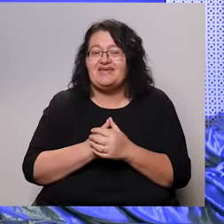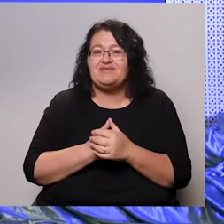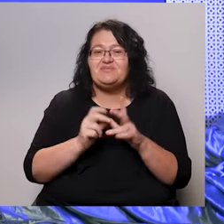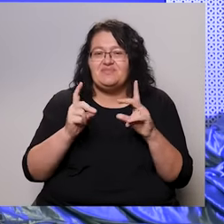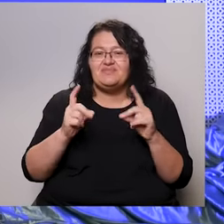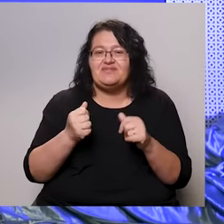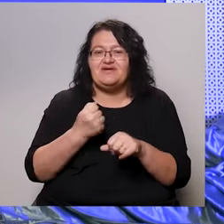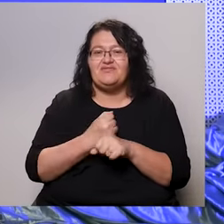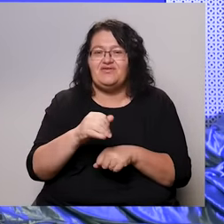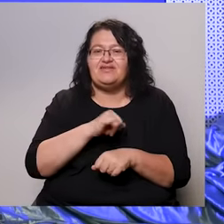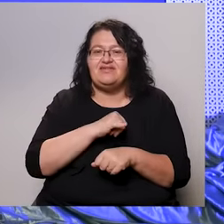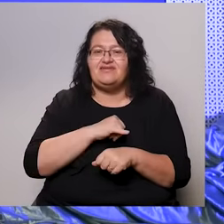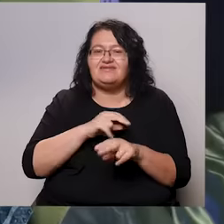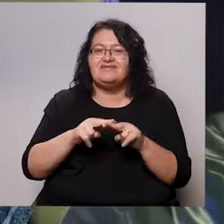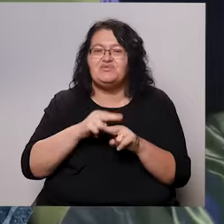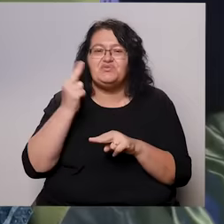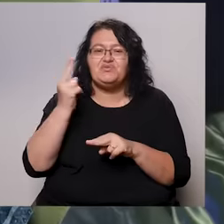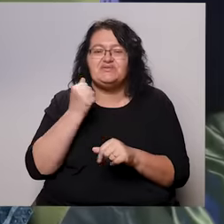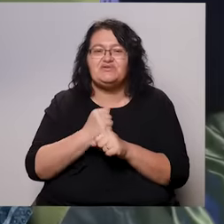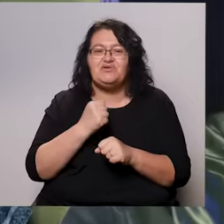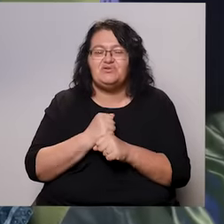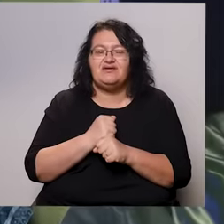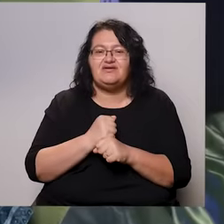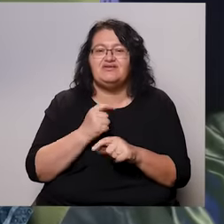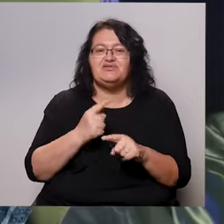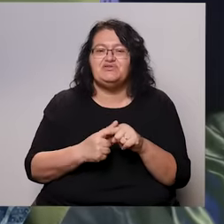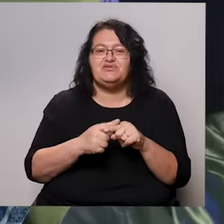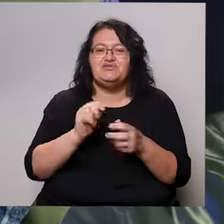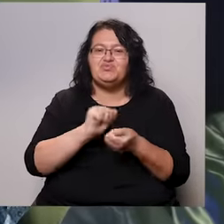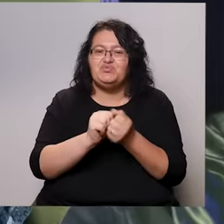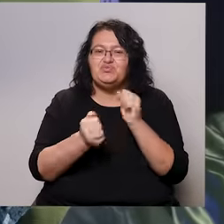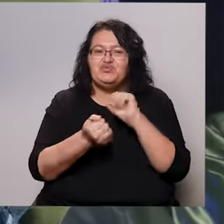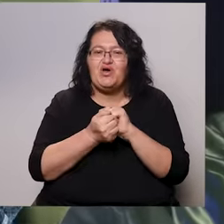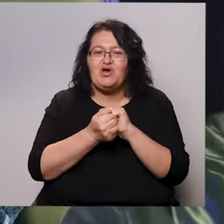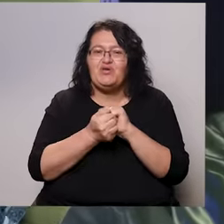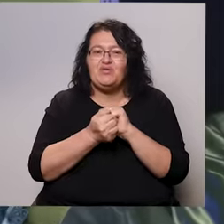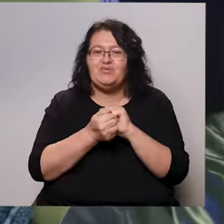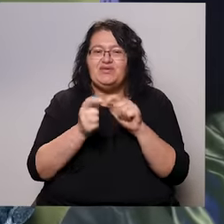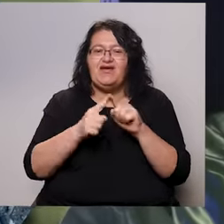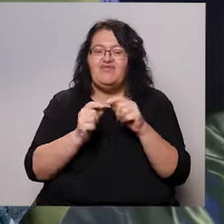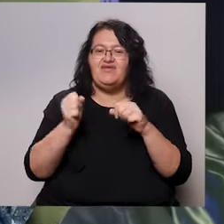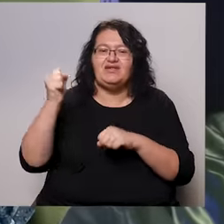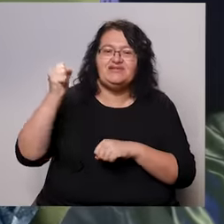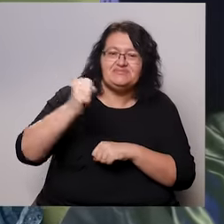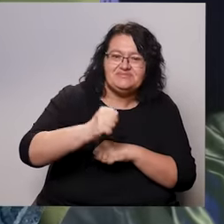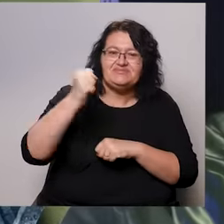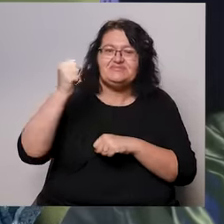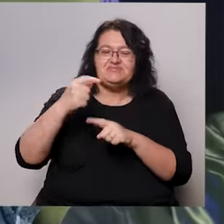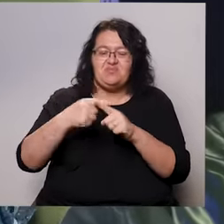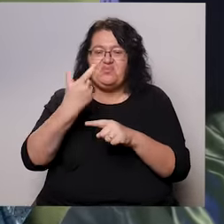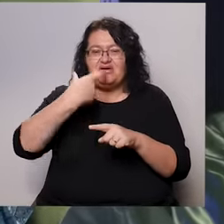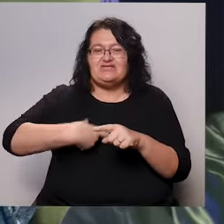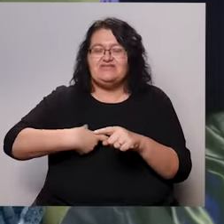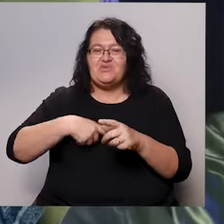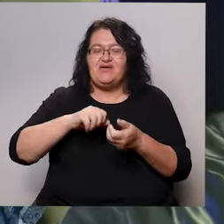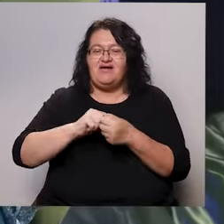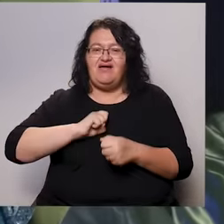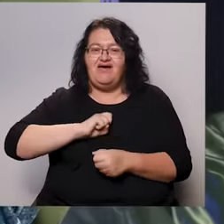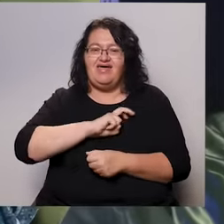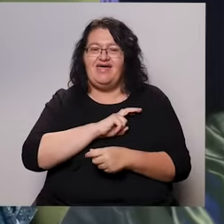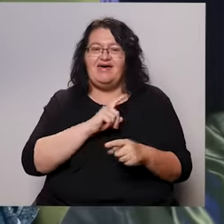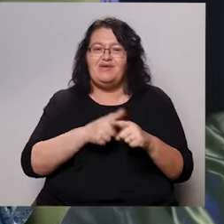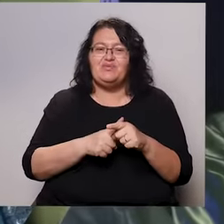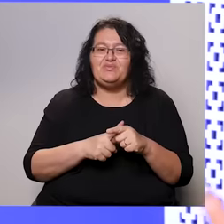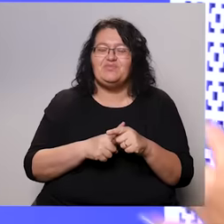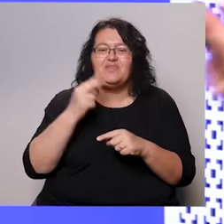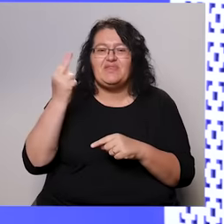da, e extraordinar cum a lucrat Dumnezeu și extraordinar în ce bătălie, în ce Scandenberg ești cu, da, cu tine, să spun, da, la urmă, da, nu cu Dumnezeu.